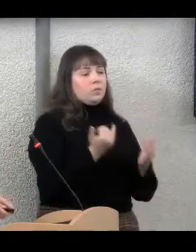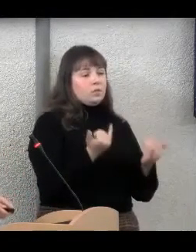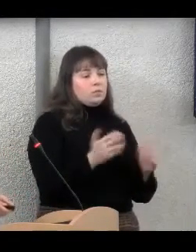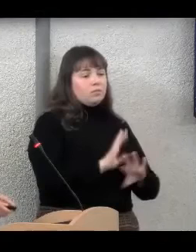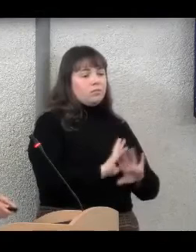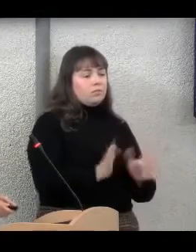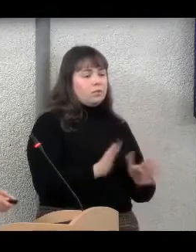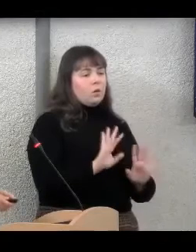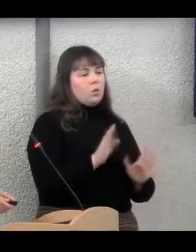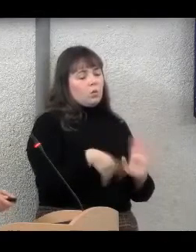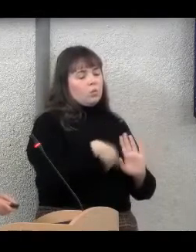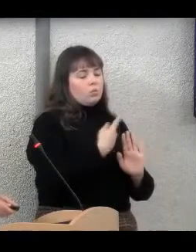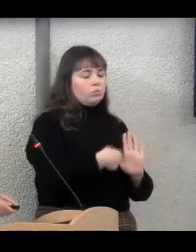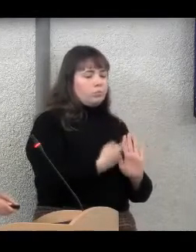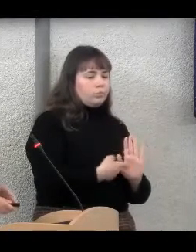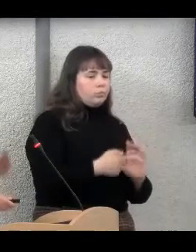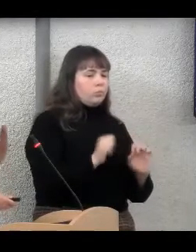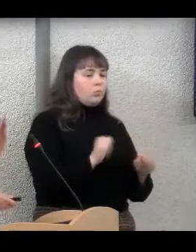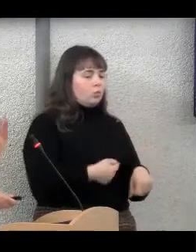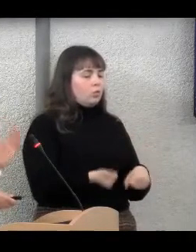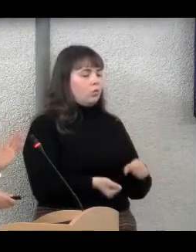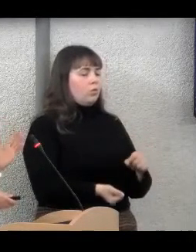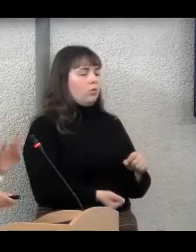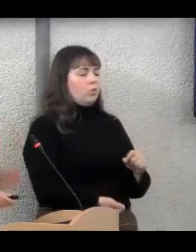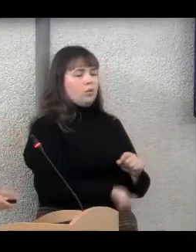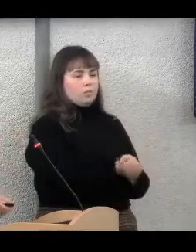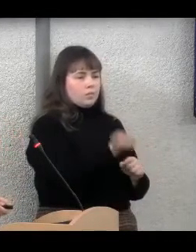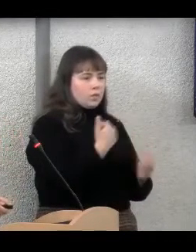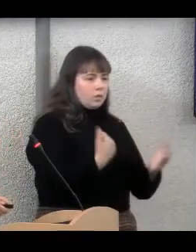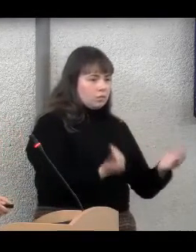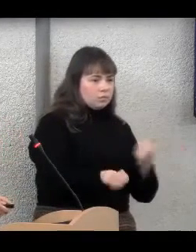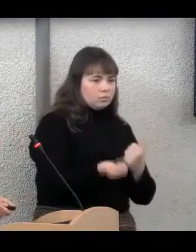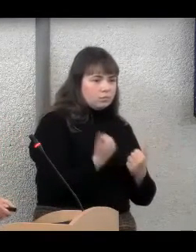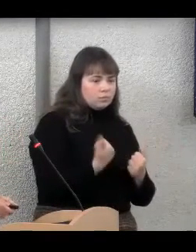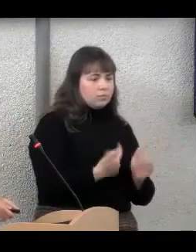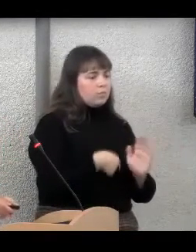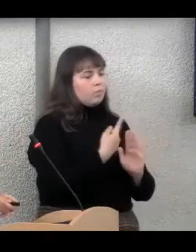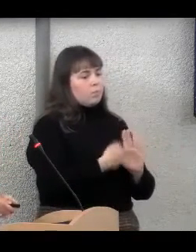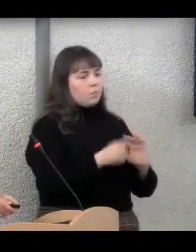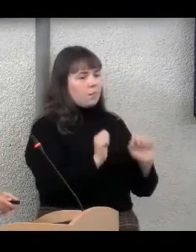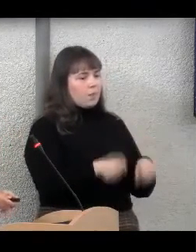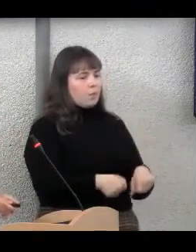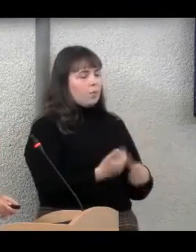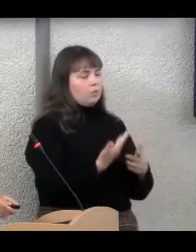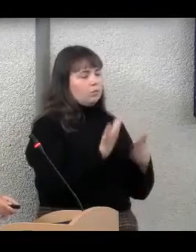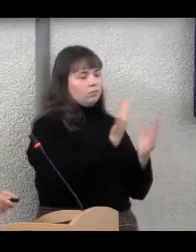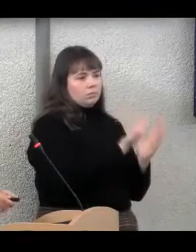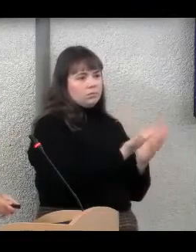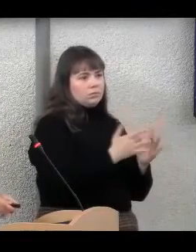turėsite klausimų, tikrai rašykite ir kreipkitės skaidrėje